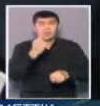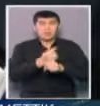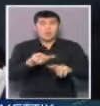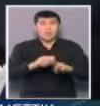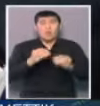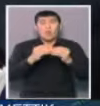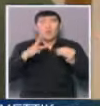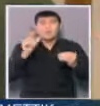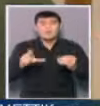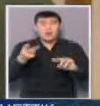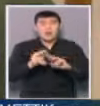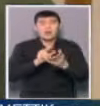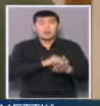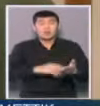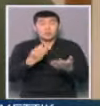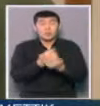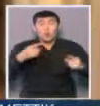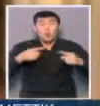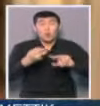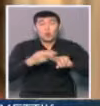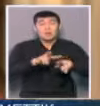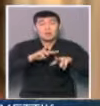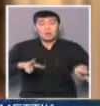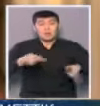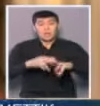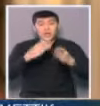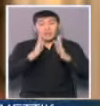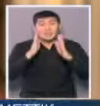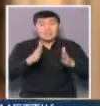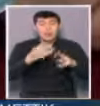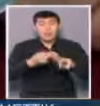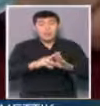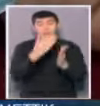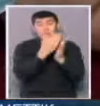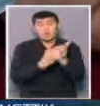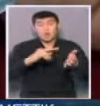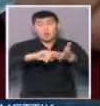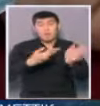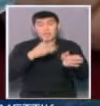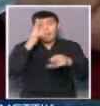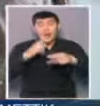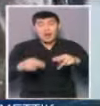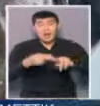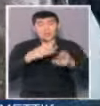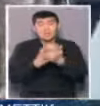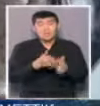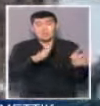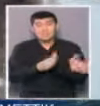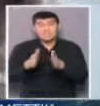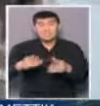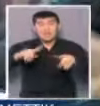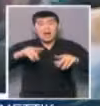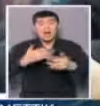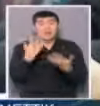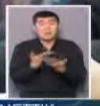Аталған 15 мыңдай адамның жұмысқа орналасқаны анық дейді министрлік өкілі. Тек бір жобаны аяқтап, екіншісіне ауысқанда ақпараттық жүйеде мәліметтері